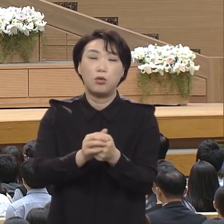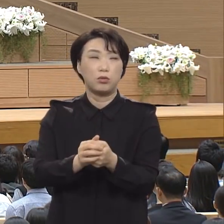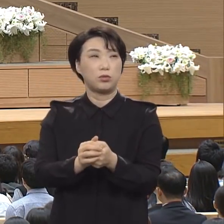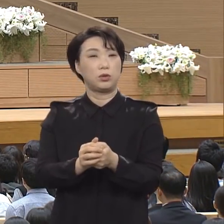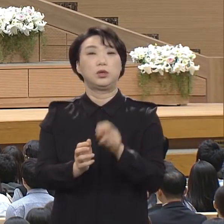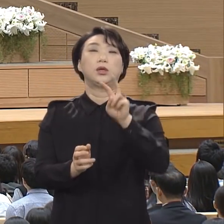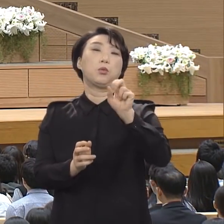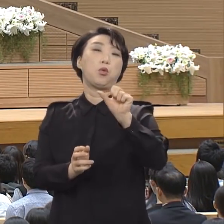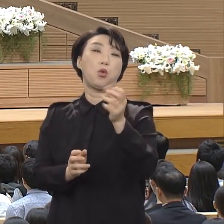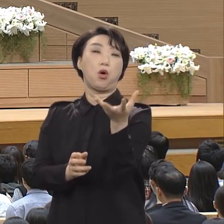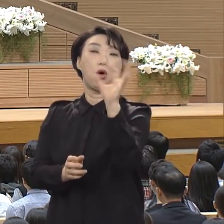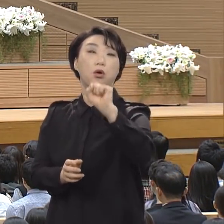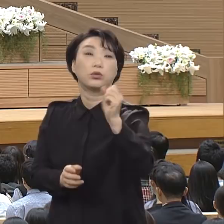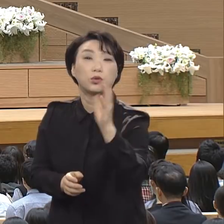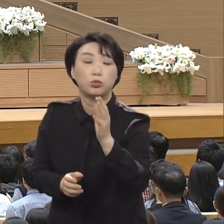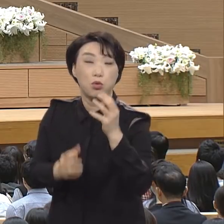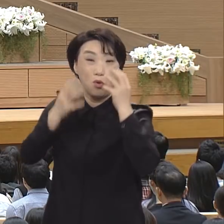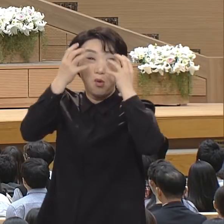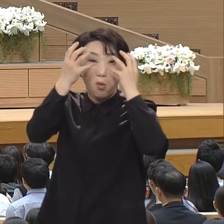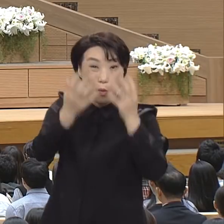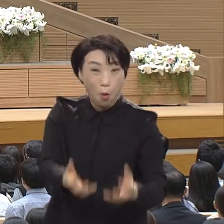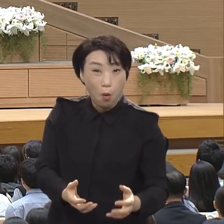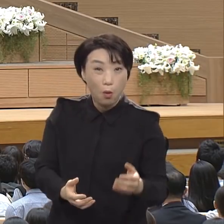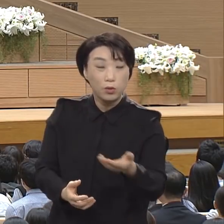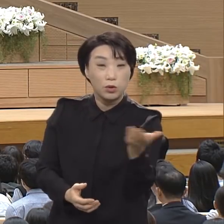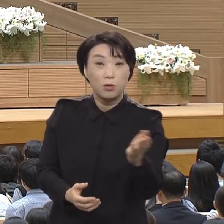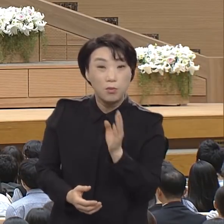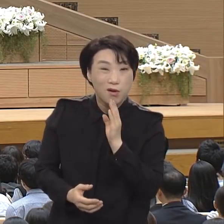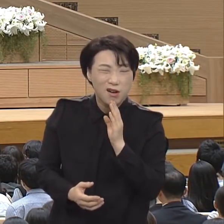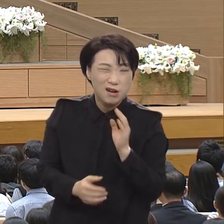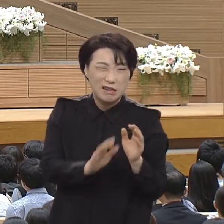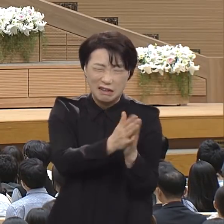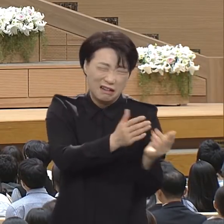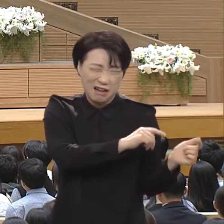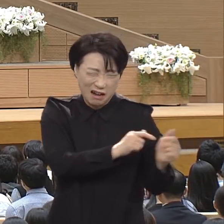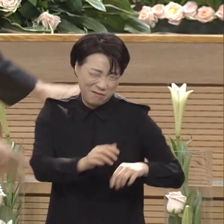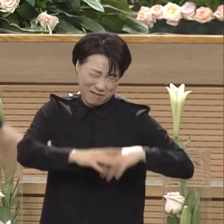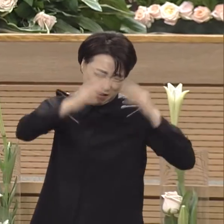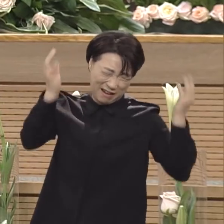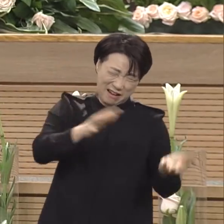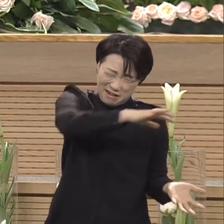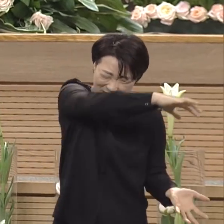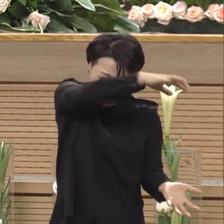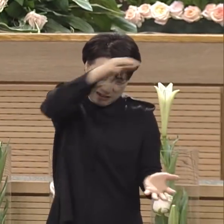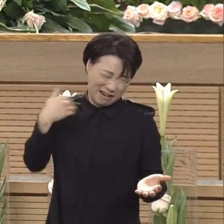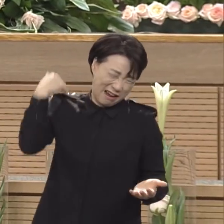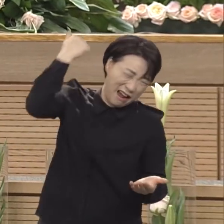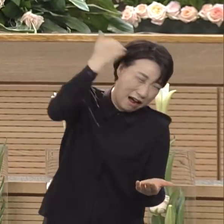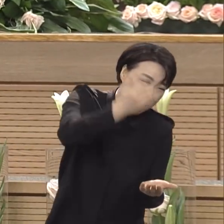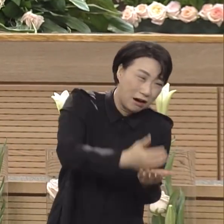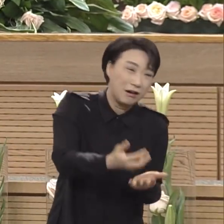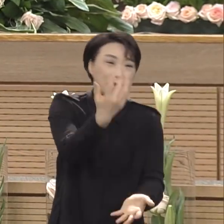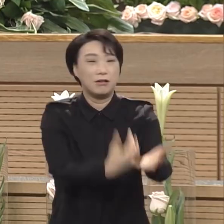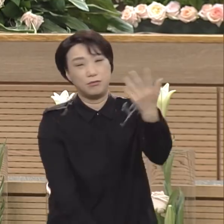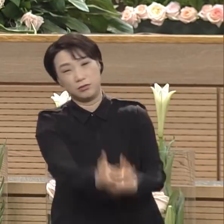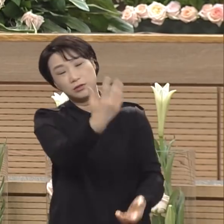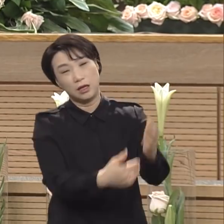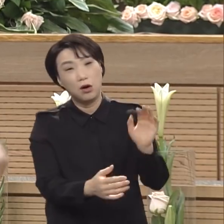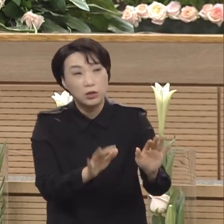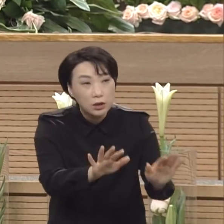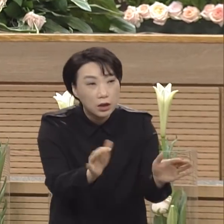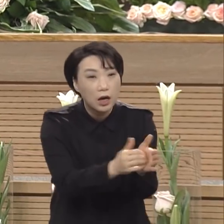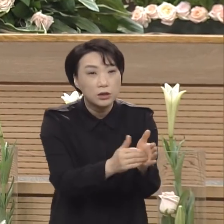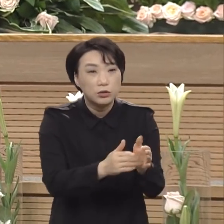25억이나 된다는 거예요. 어마어마한 것을 산더미처럼 싸놓고 다 불태웠다. 우리는 다 다른 신을